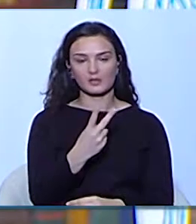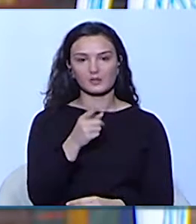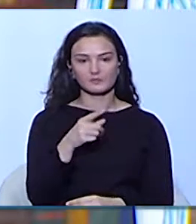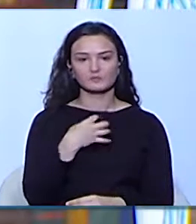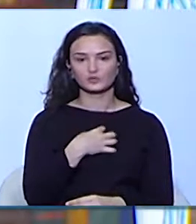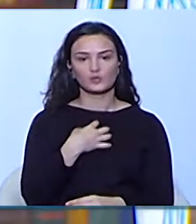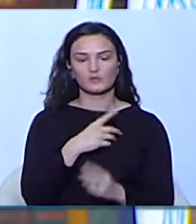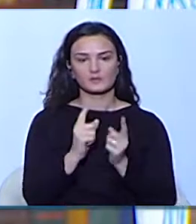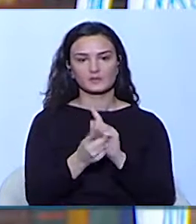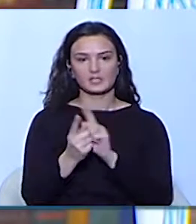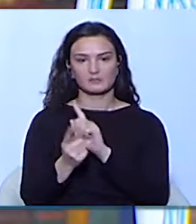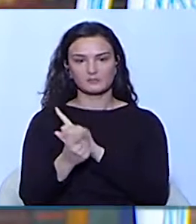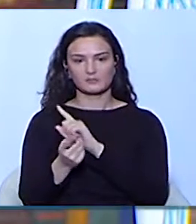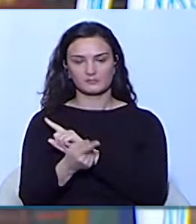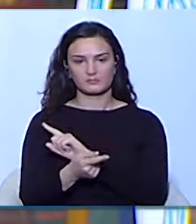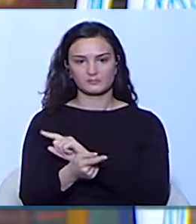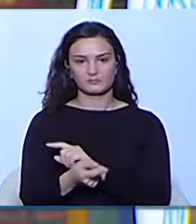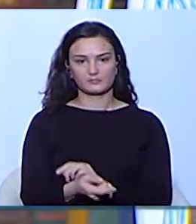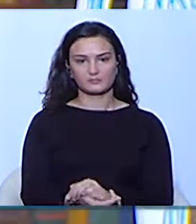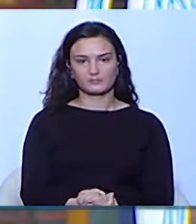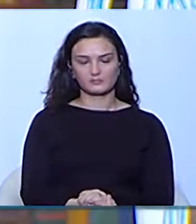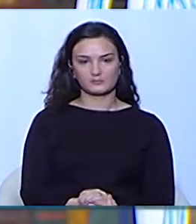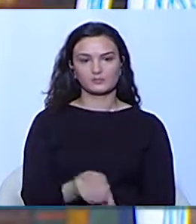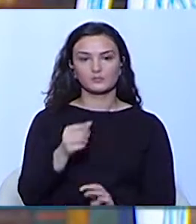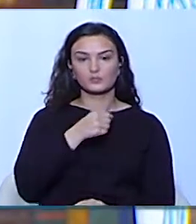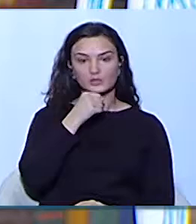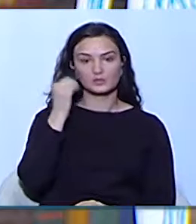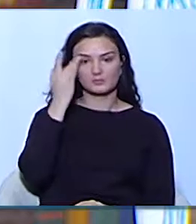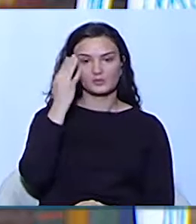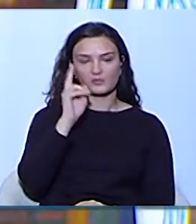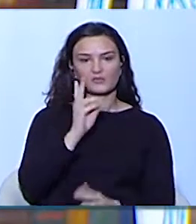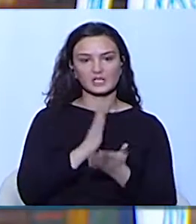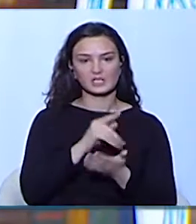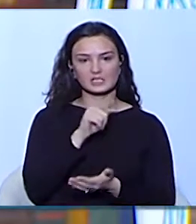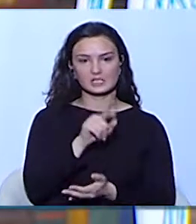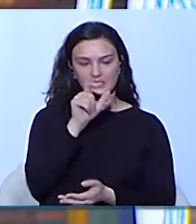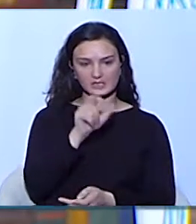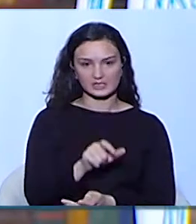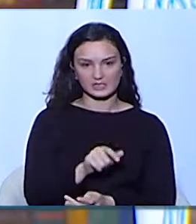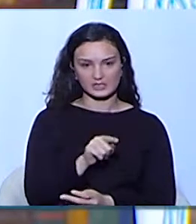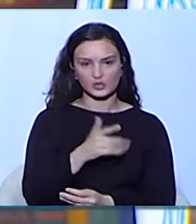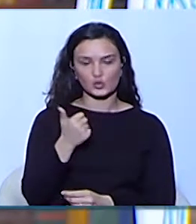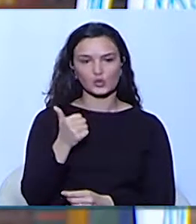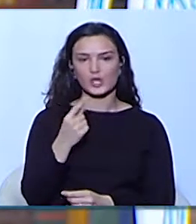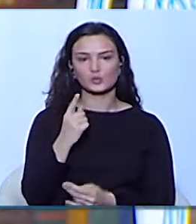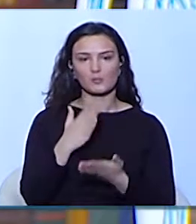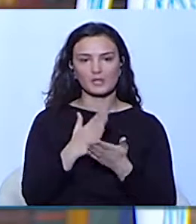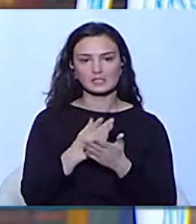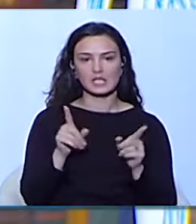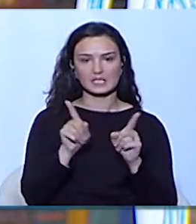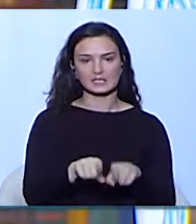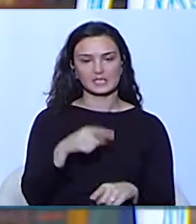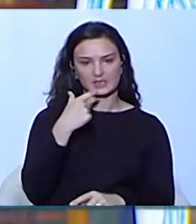მიდის მნიშვნელოვანი ცვლილებები. მოზარდი იწყებს ფიქრს იმაზე, თუ ვინ არის ის, როგორ რატომ არის